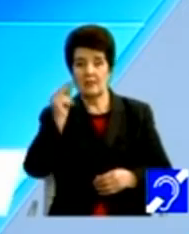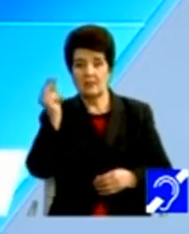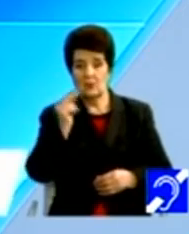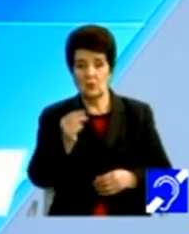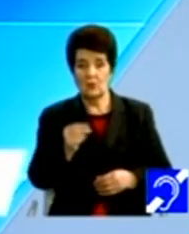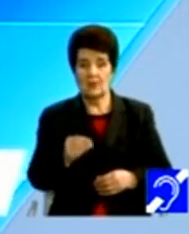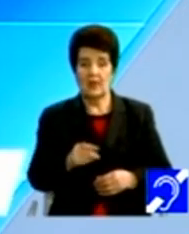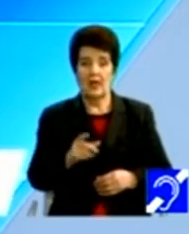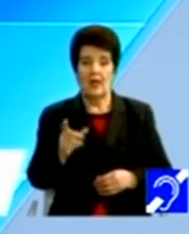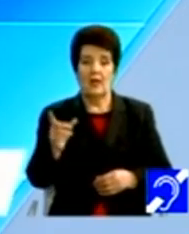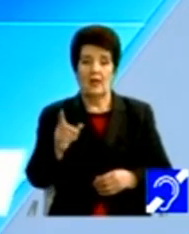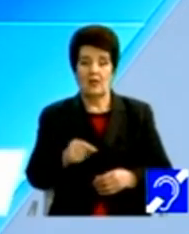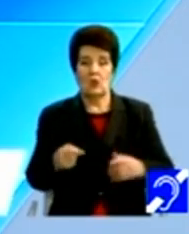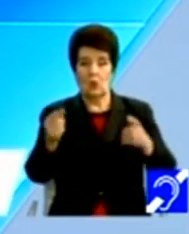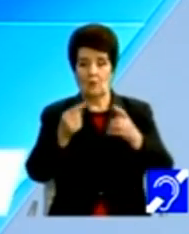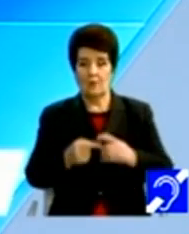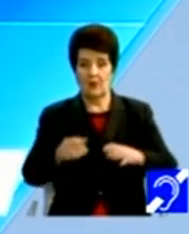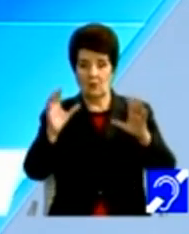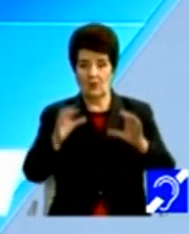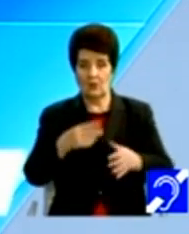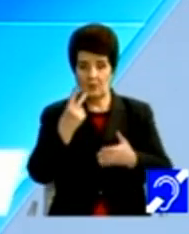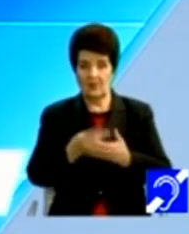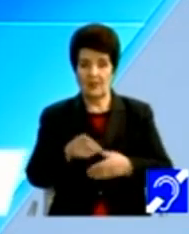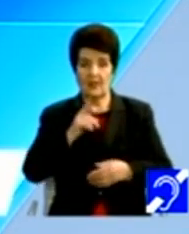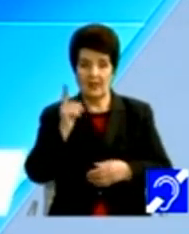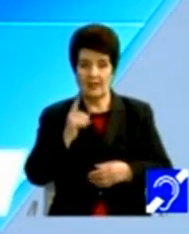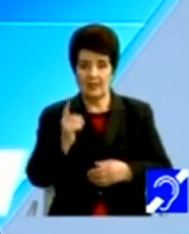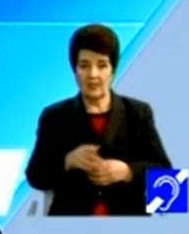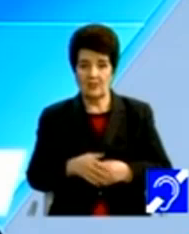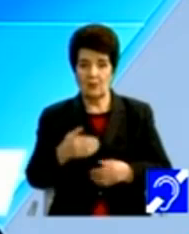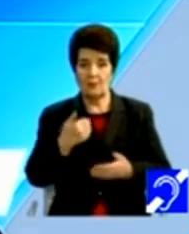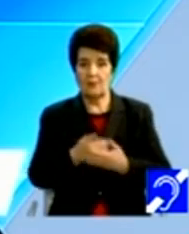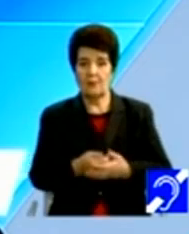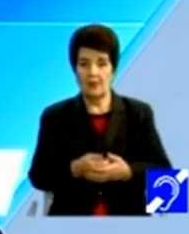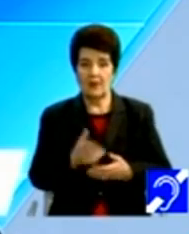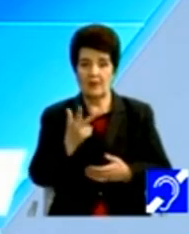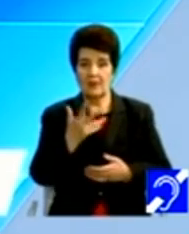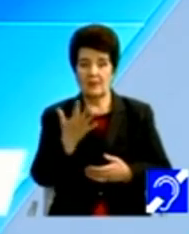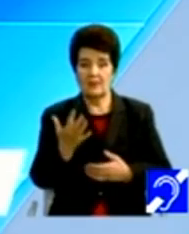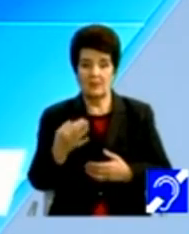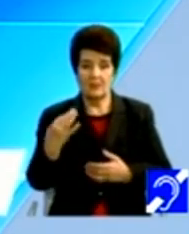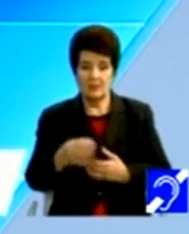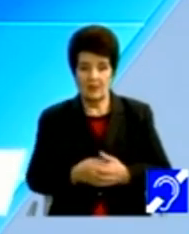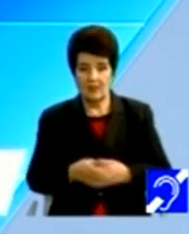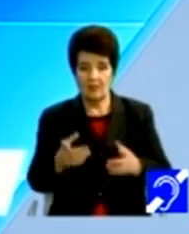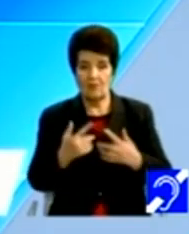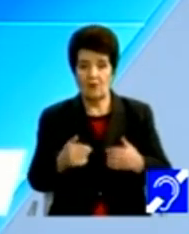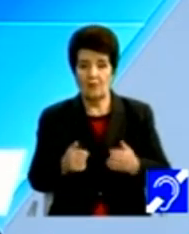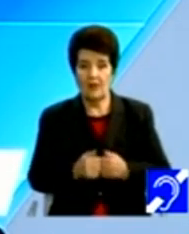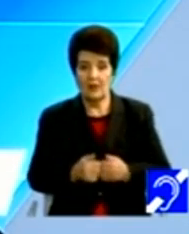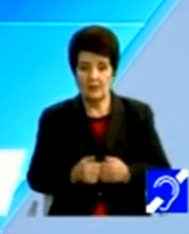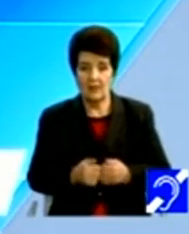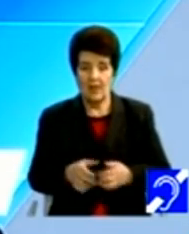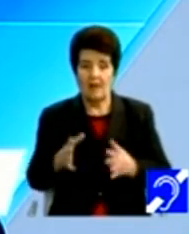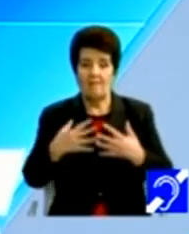învățământ, însă în conformitate cu legea cu privire la tineri, tinerii sunt până la 35 de ani, sunt tineri care